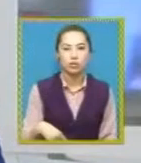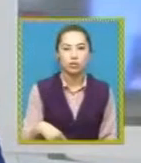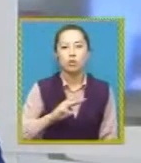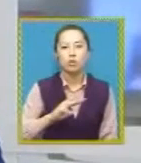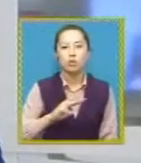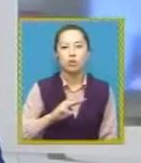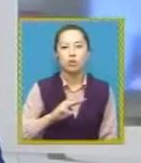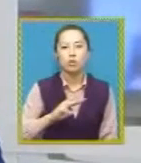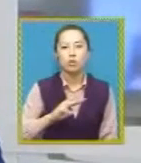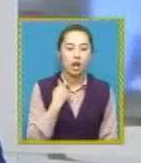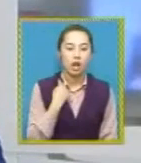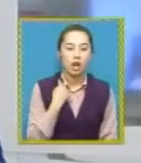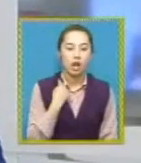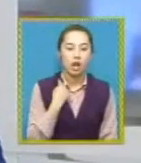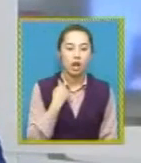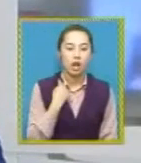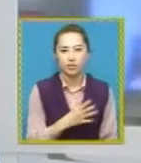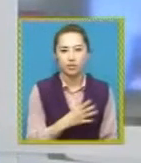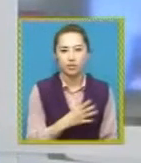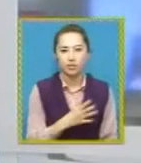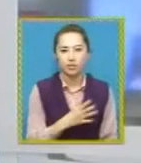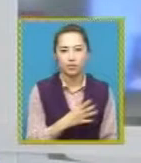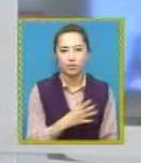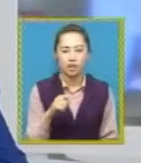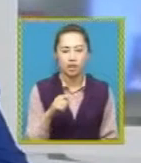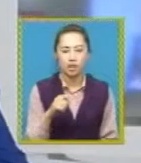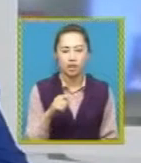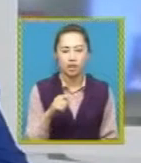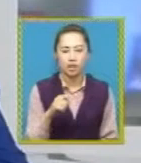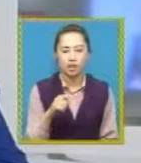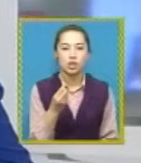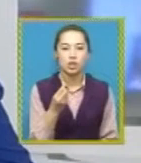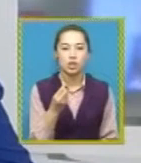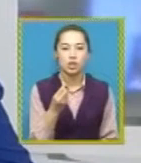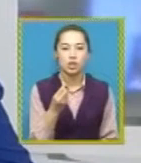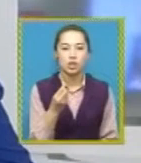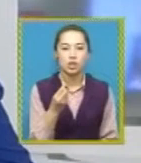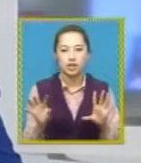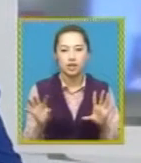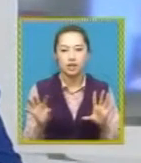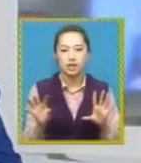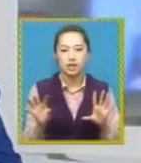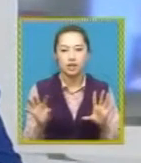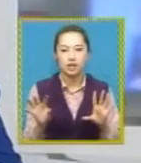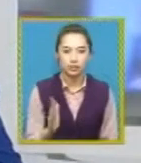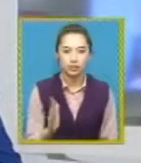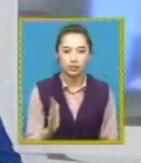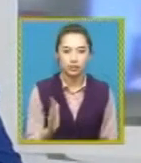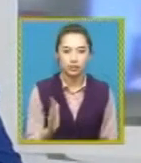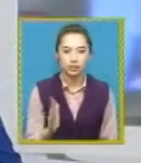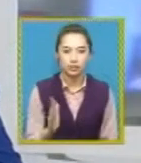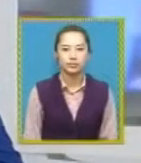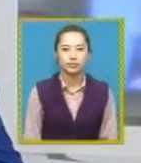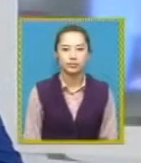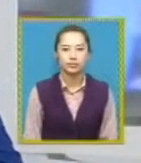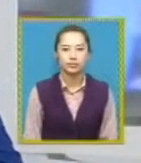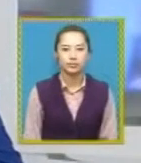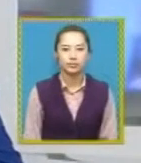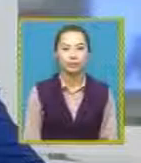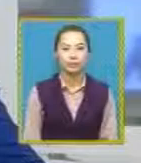қарызы өндірілген. Бұл күні сондай-ақ облыстық мәдениет басқармасының басшысы Күлі Айдарбекова да саладағы жетістіктерді саралады. Саттар